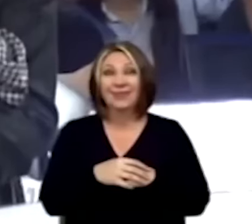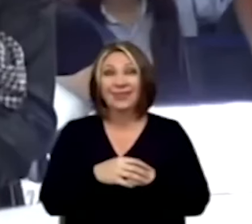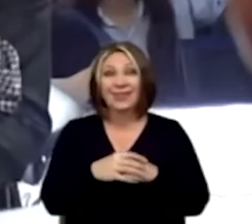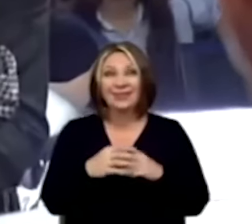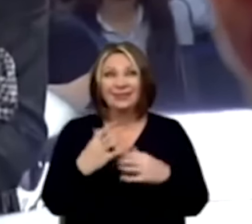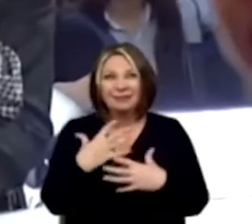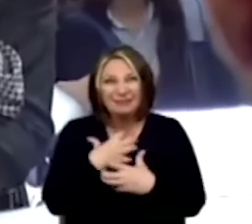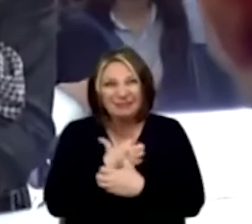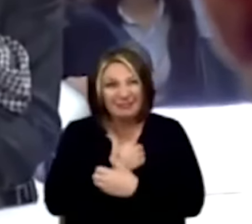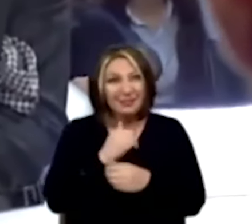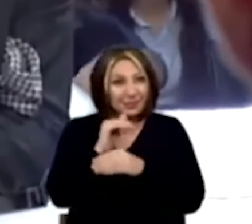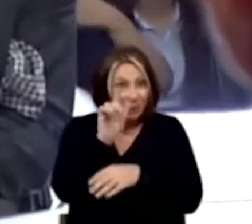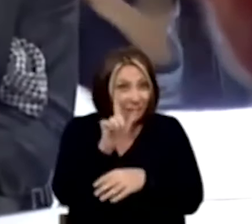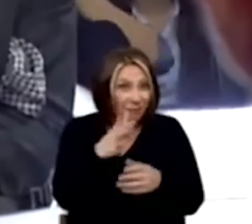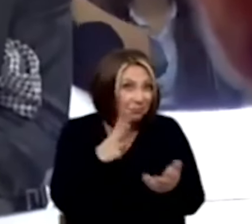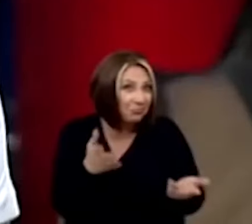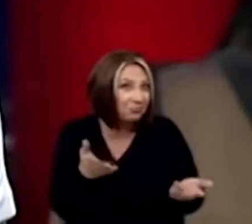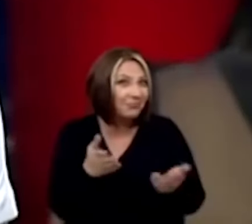Yani karamsar mı yaşamak gerekir bilmiyorum ki.